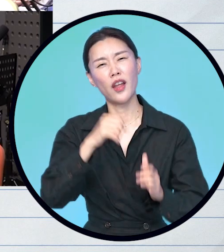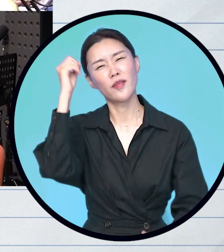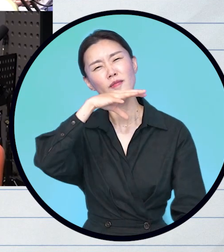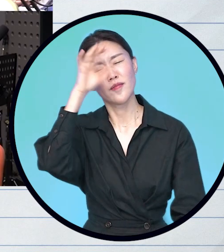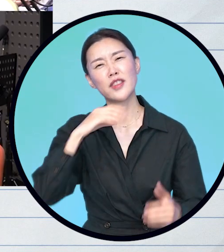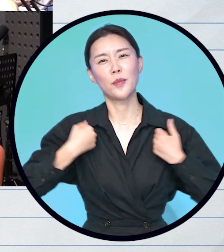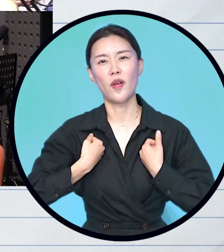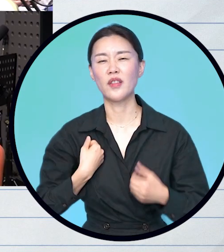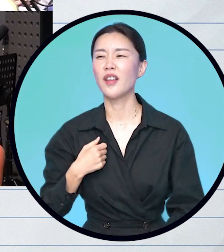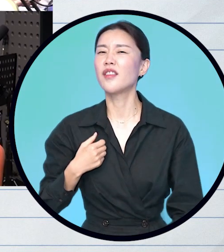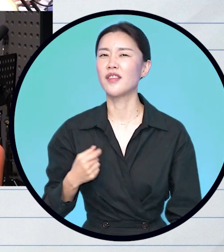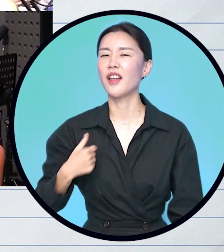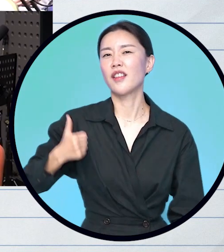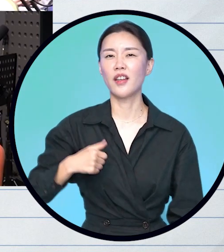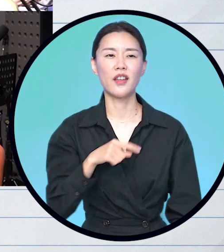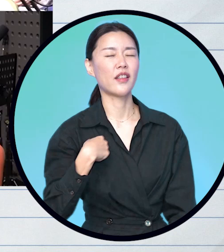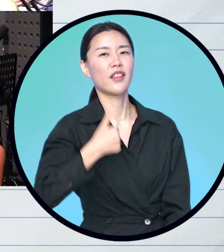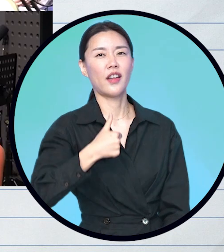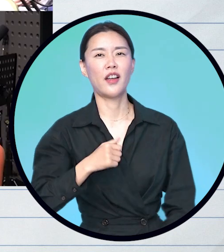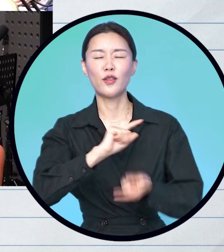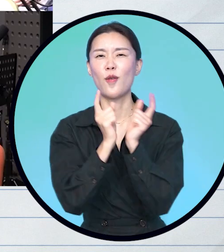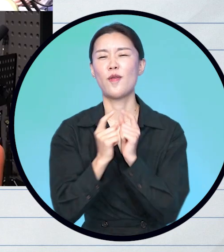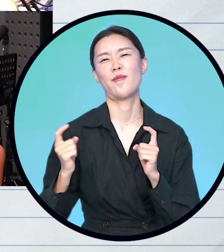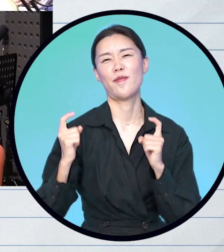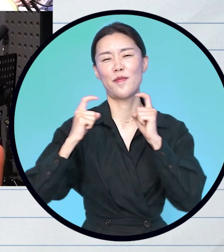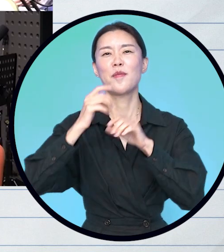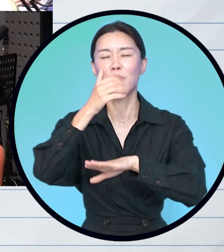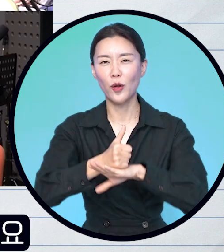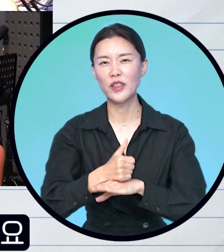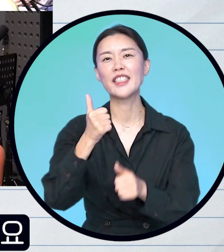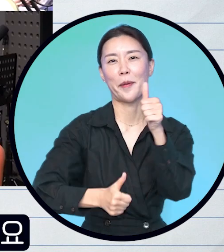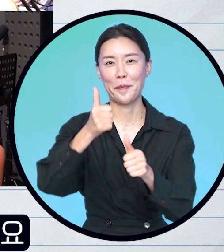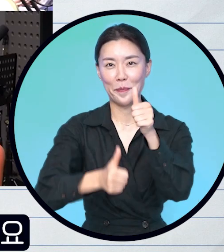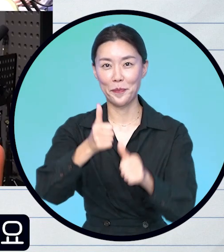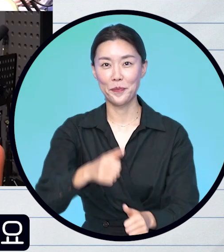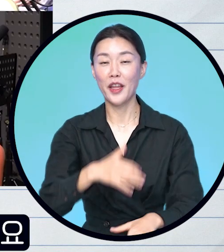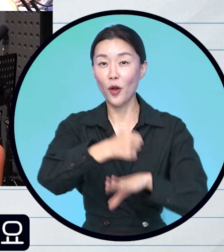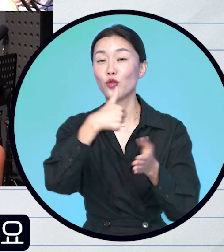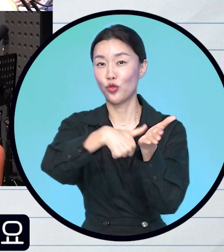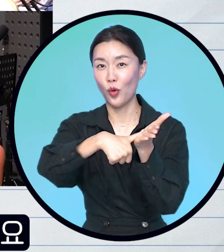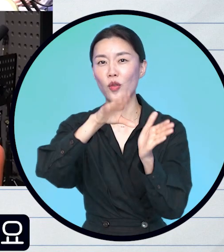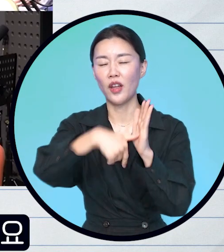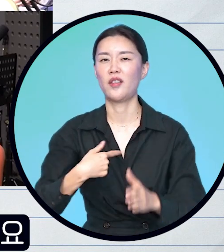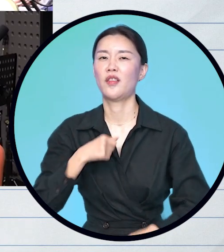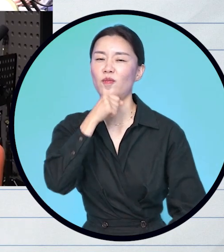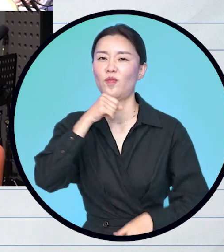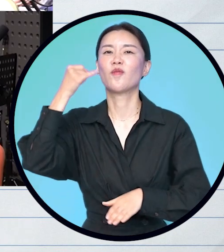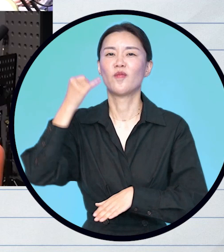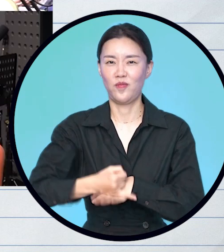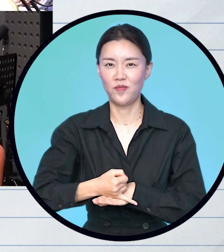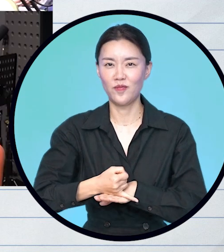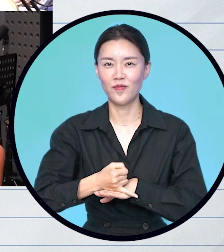내가 너보단 잘 입는다, 너보단 잘 입는다 이렇게 세 명이 또 투닥투닥 해갖고 이제 서로 일어난 서로. 해프닝인데 네. 투표를 올렸더니 이제 제가 꼴찌가 됐더라고요.